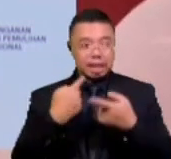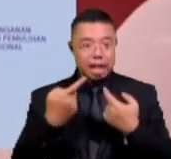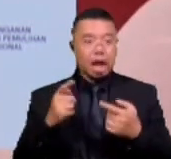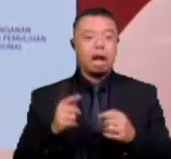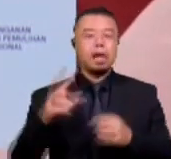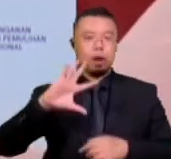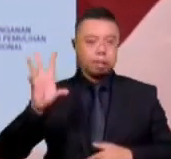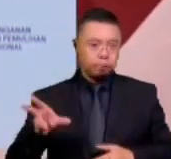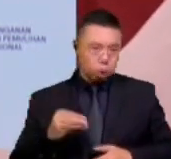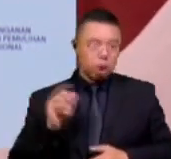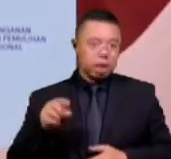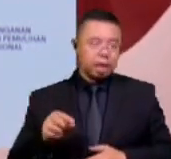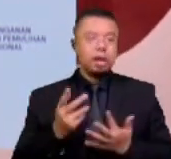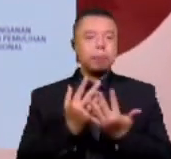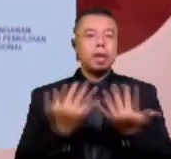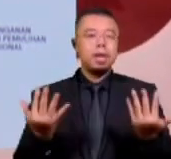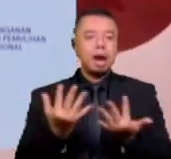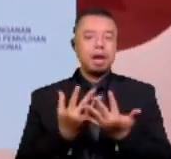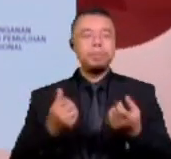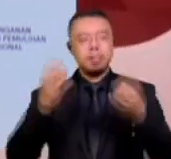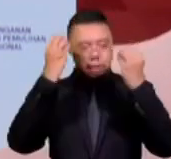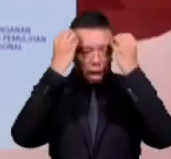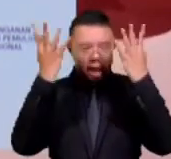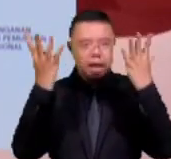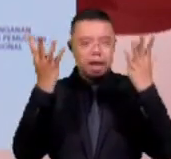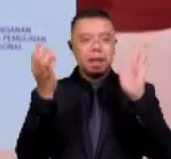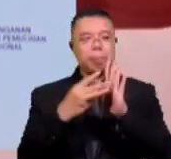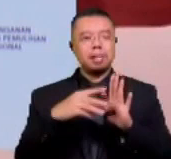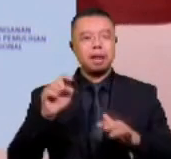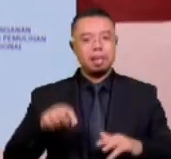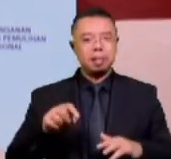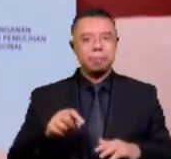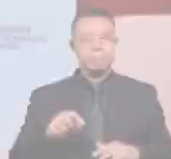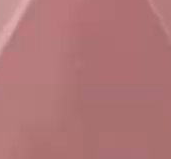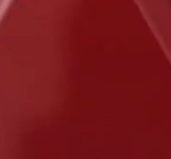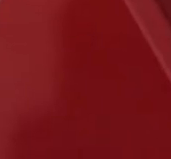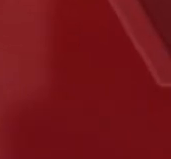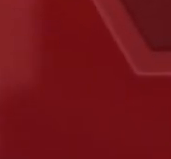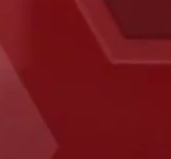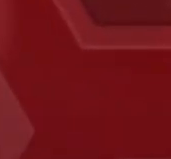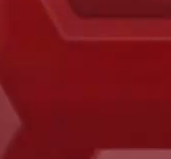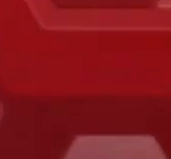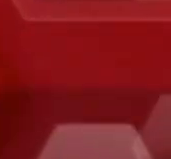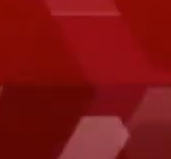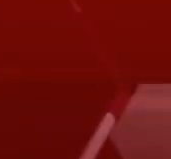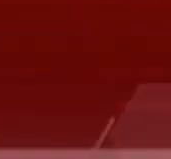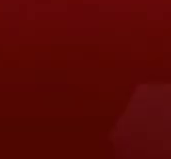dijembatani oleh Kominfo, jadi masyarakat akan lebih menyadari akan hal tersebut gitu.